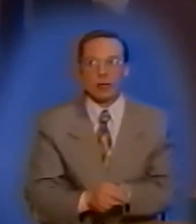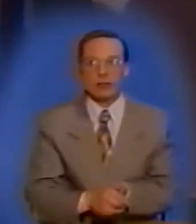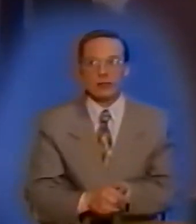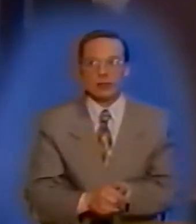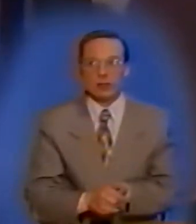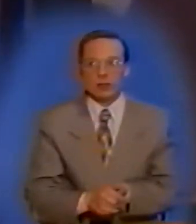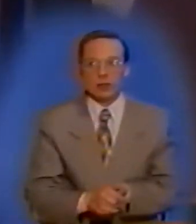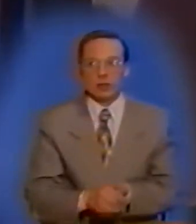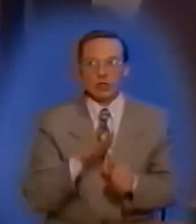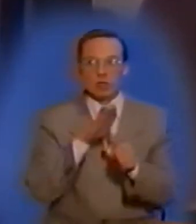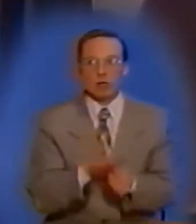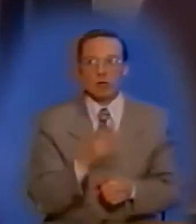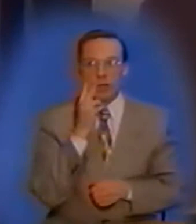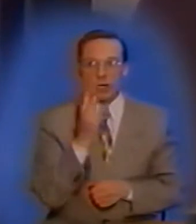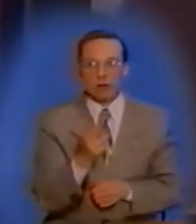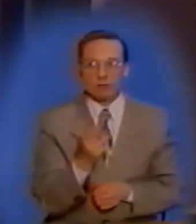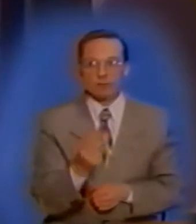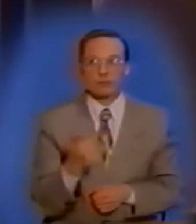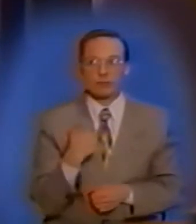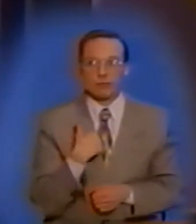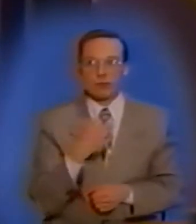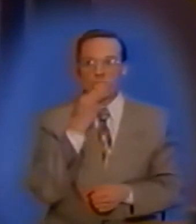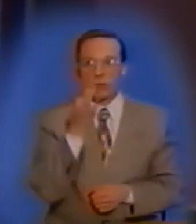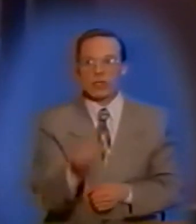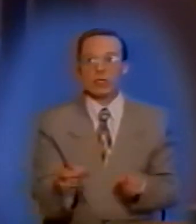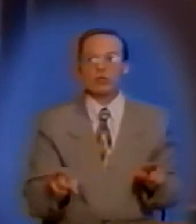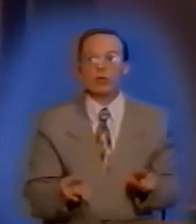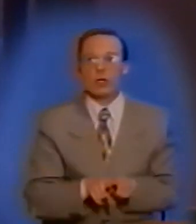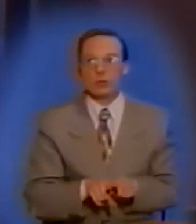Diskriminuojamas? Matai, aš pasakysiu taip.